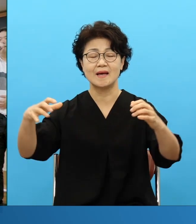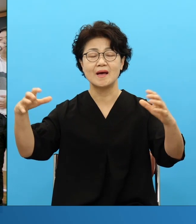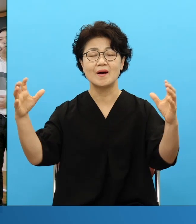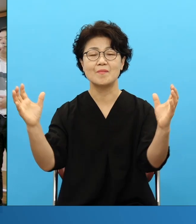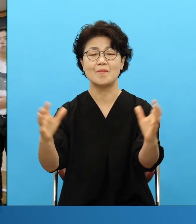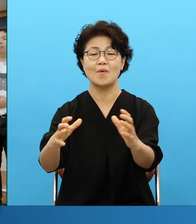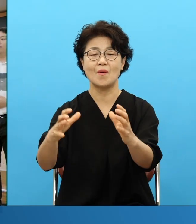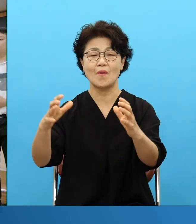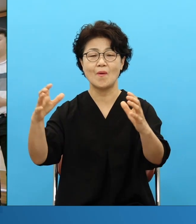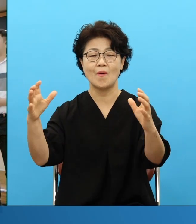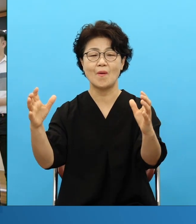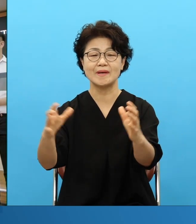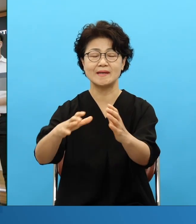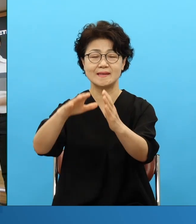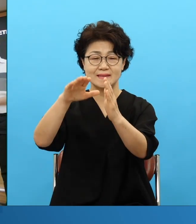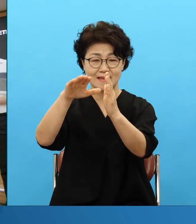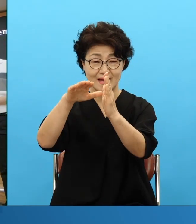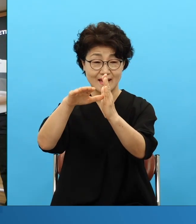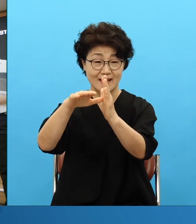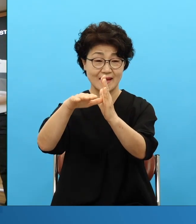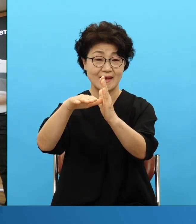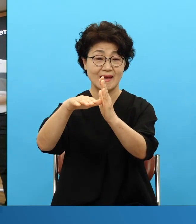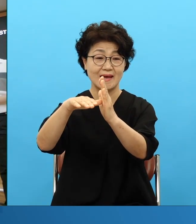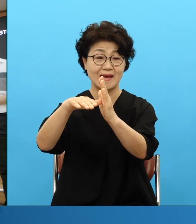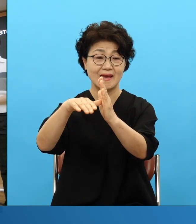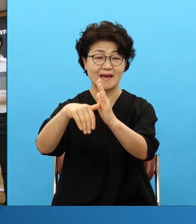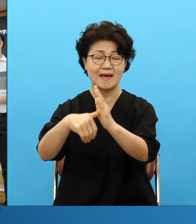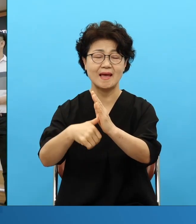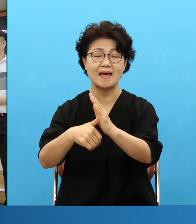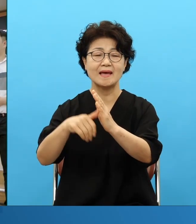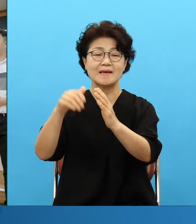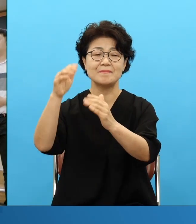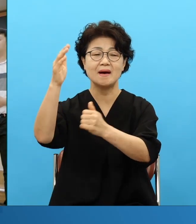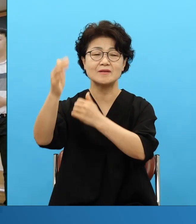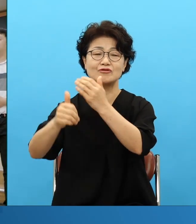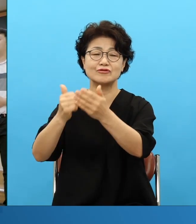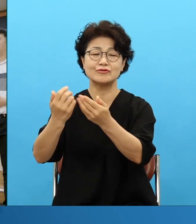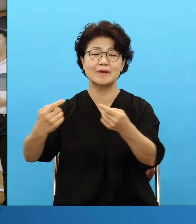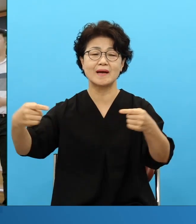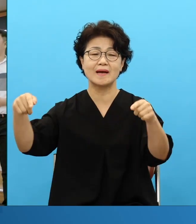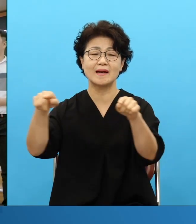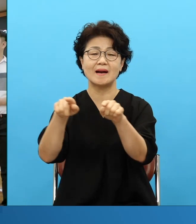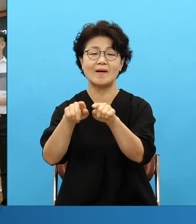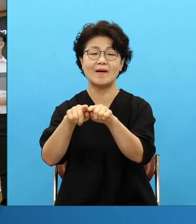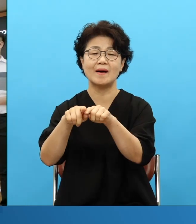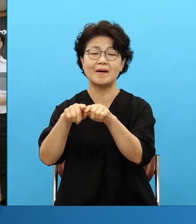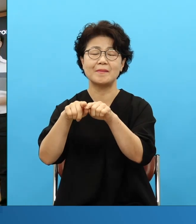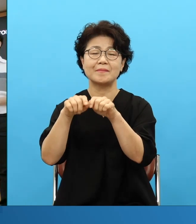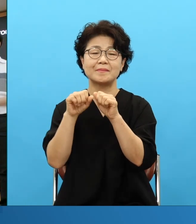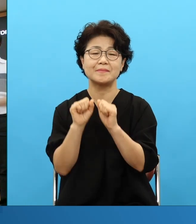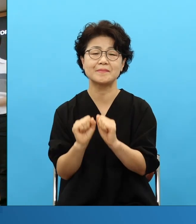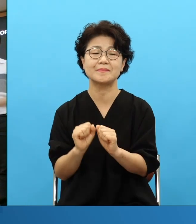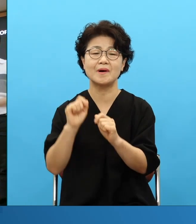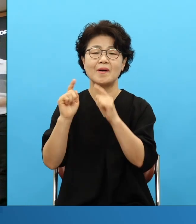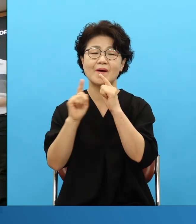자들이 모일 때 임마누엘 언약이